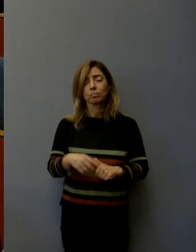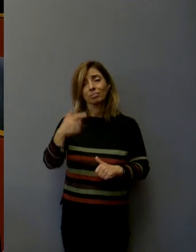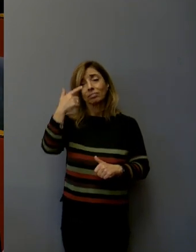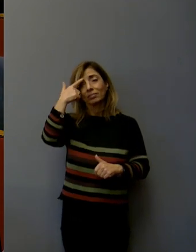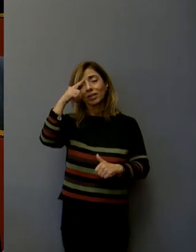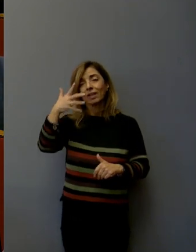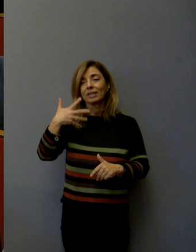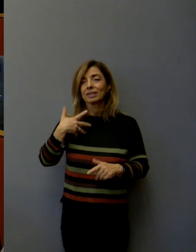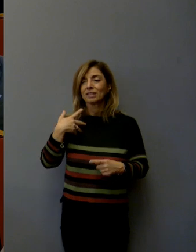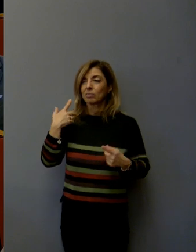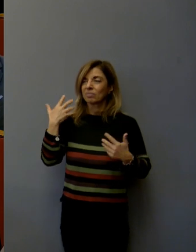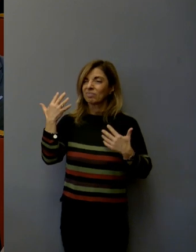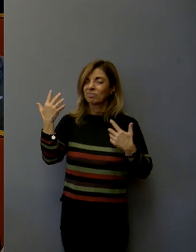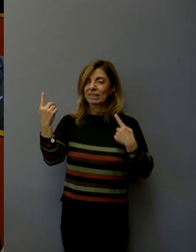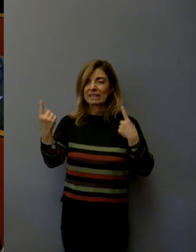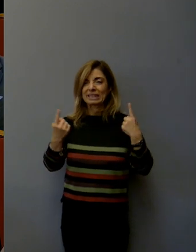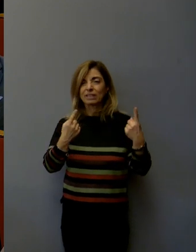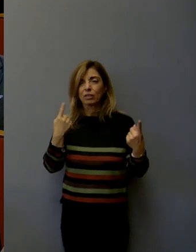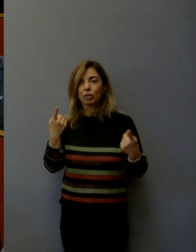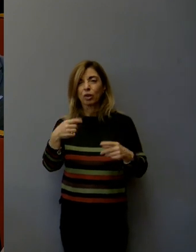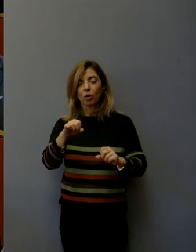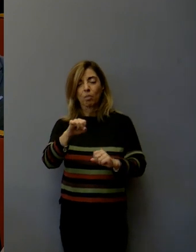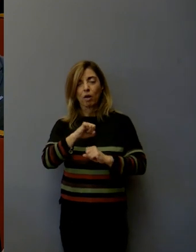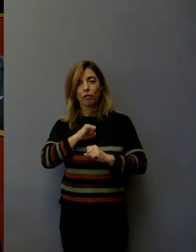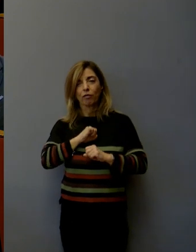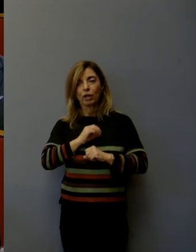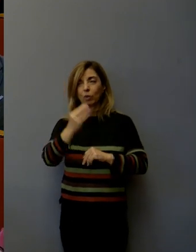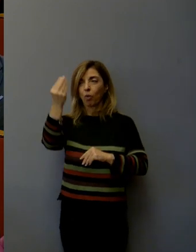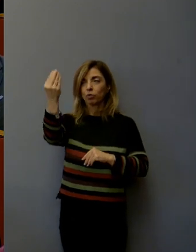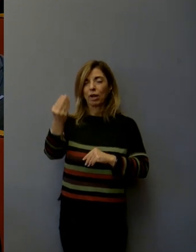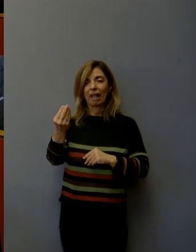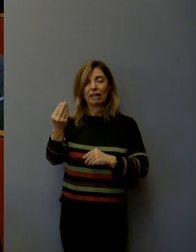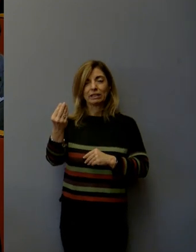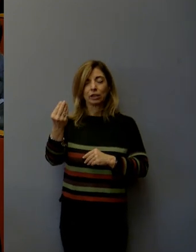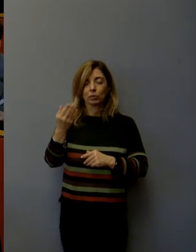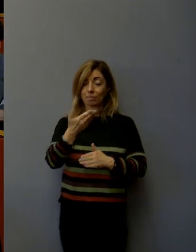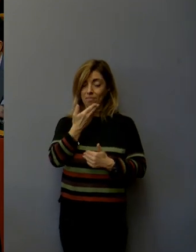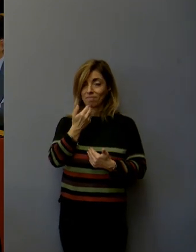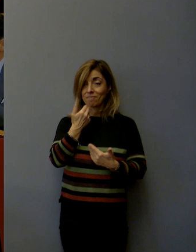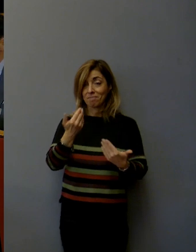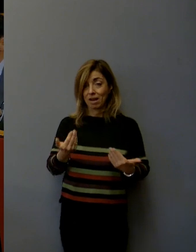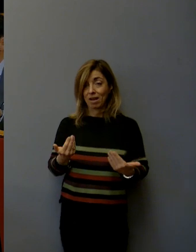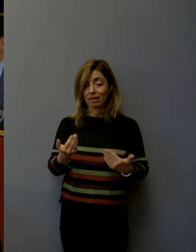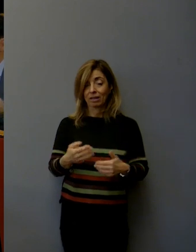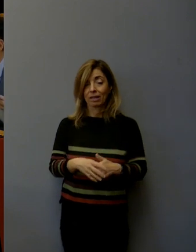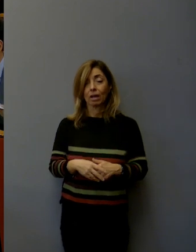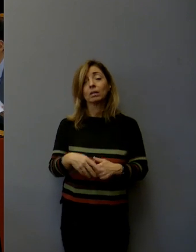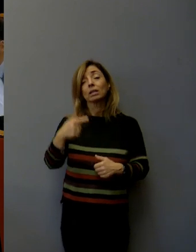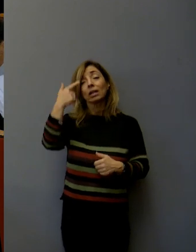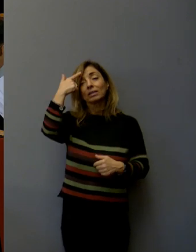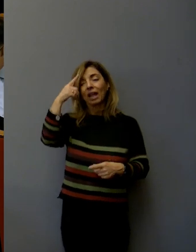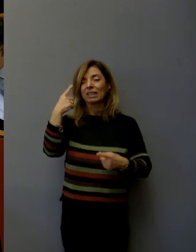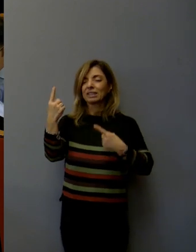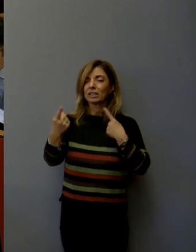di sfiducia nei confronti delle istituzioni e questo clima di sfiducia sappiamo bene che si ripercuote